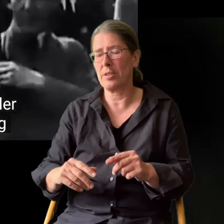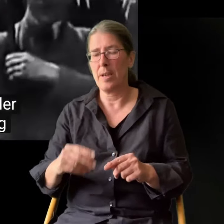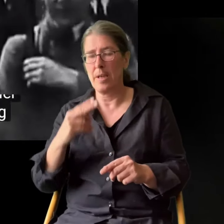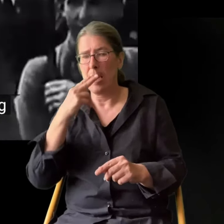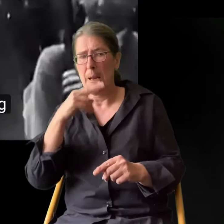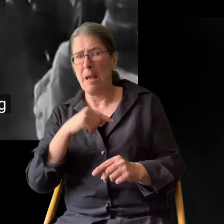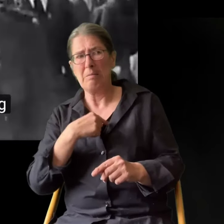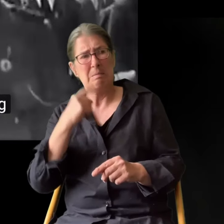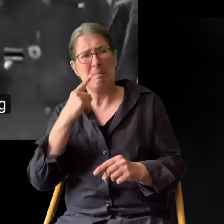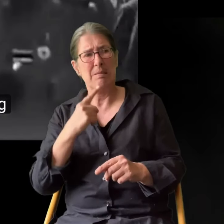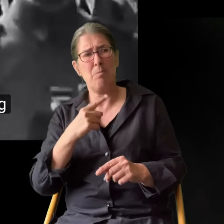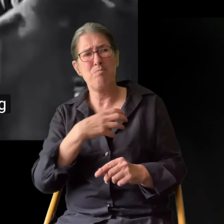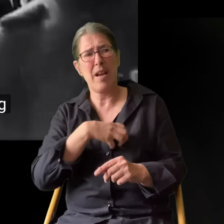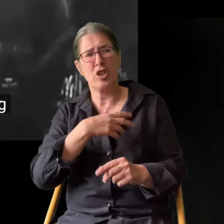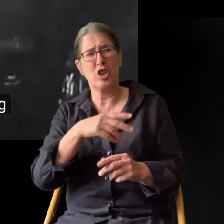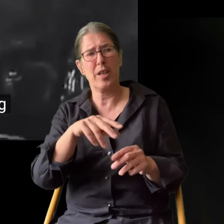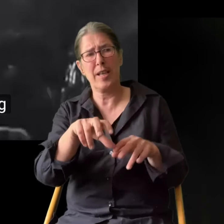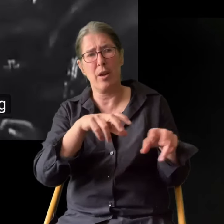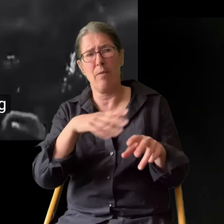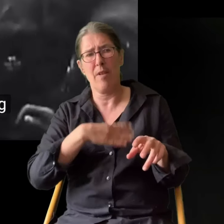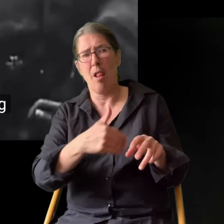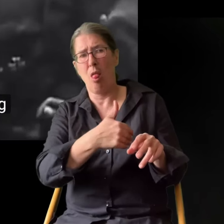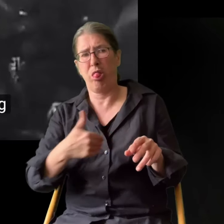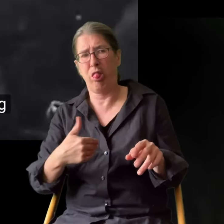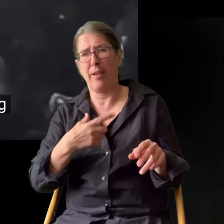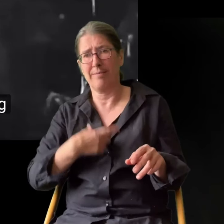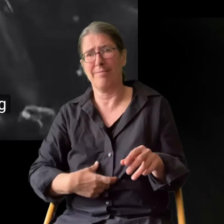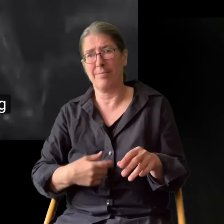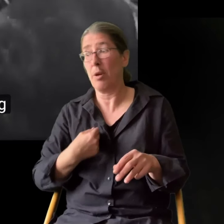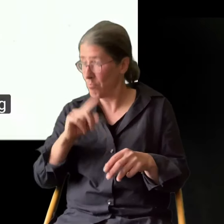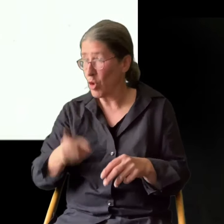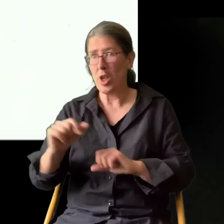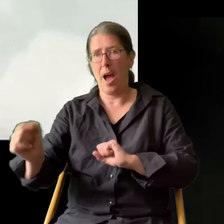bayerische Regierung ihn ausboten will. Er muss handeln.